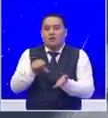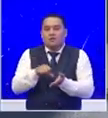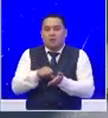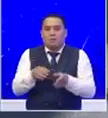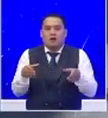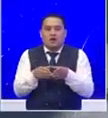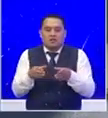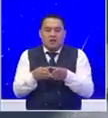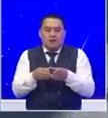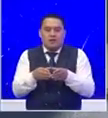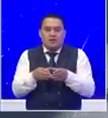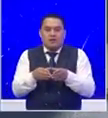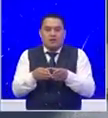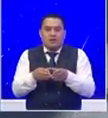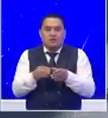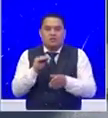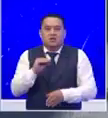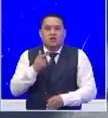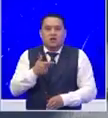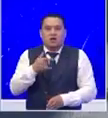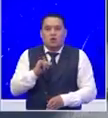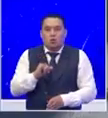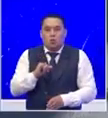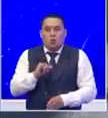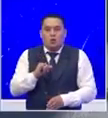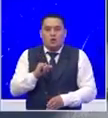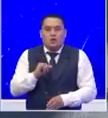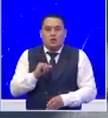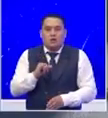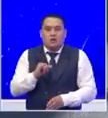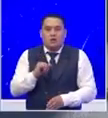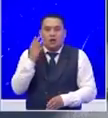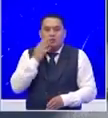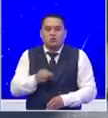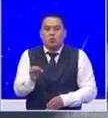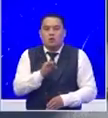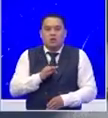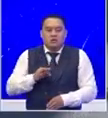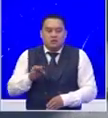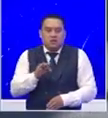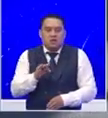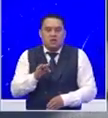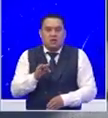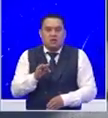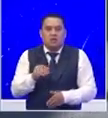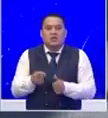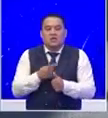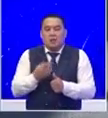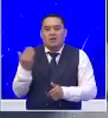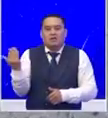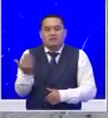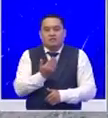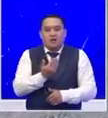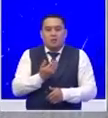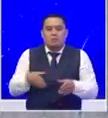первичной партийной организации ЖТСУского государственного университета, единственного университета Алматинской области, от имени всех